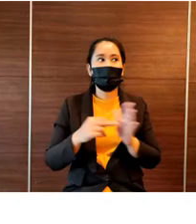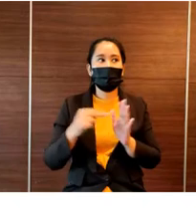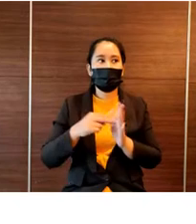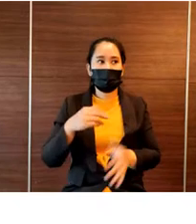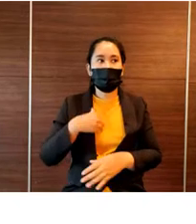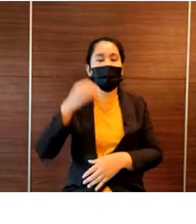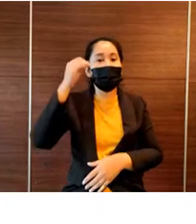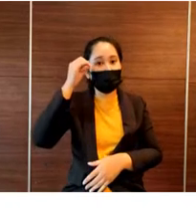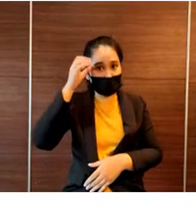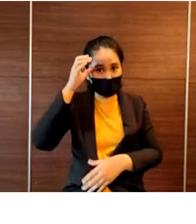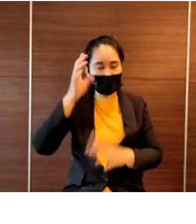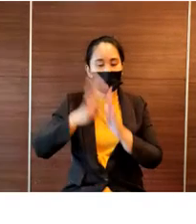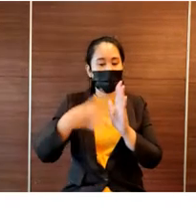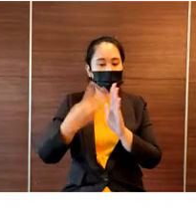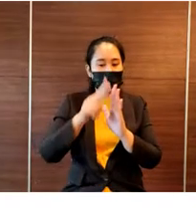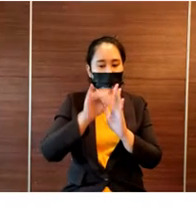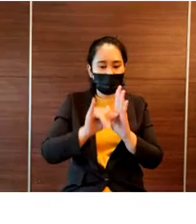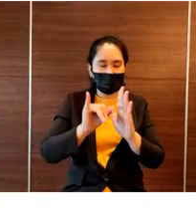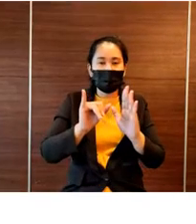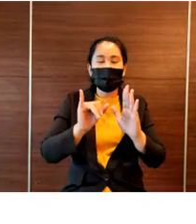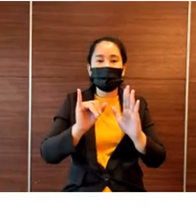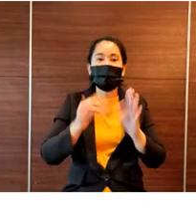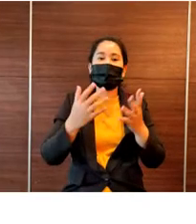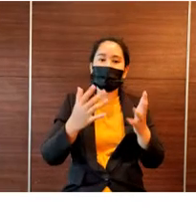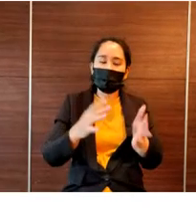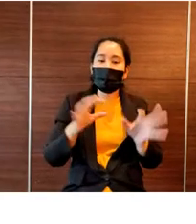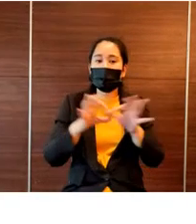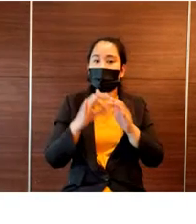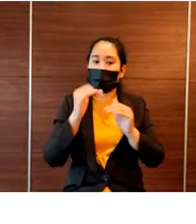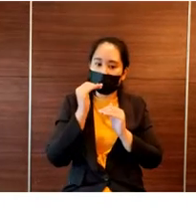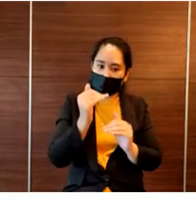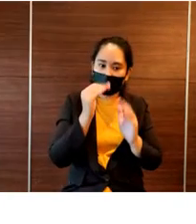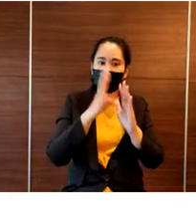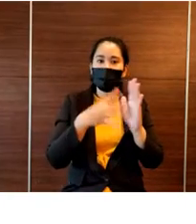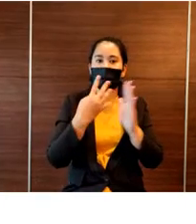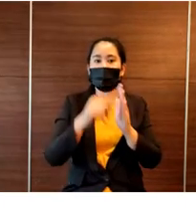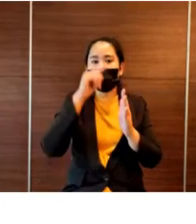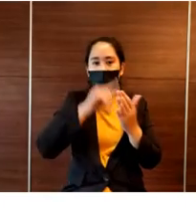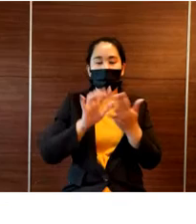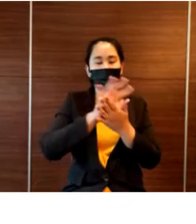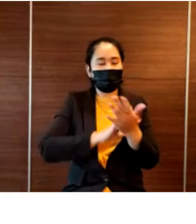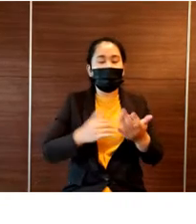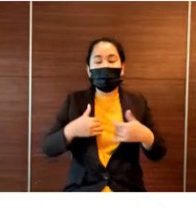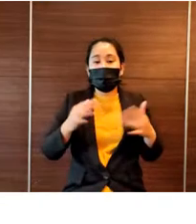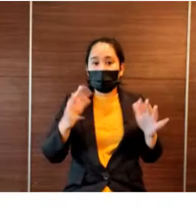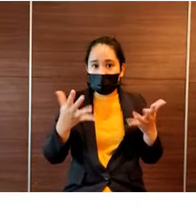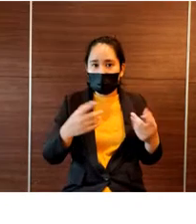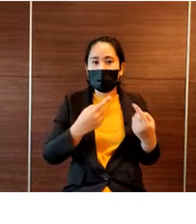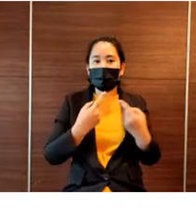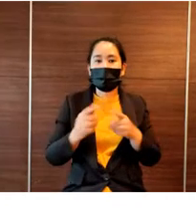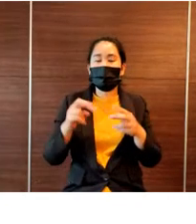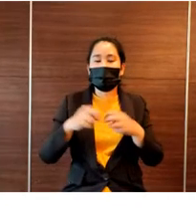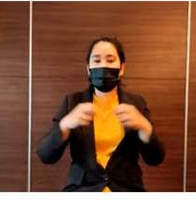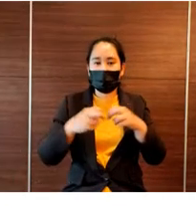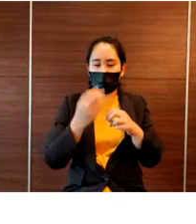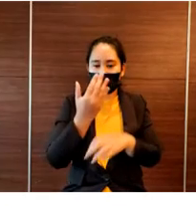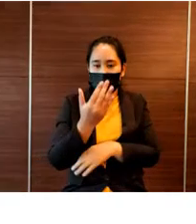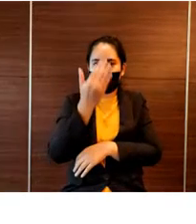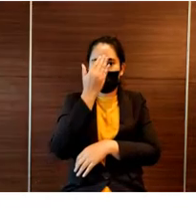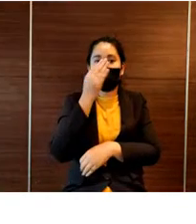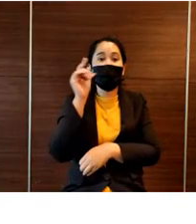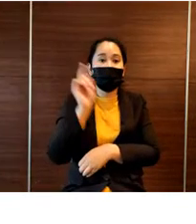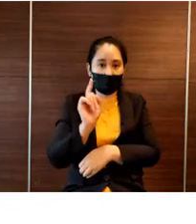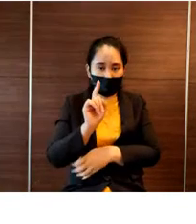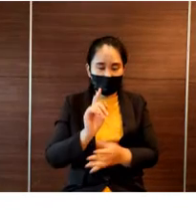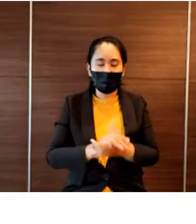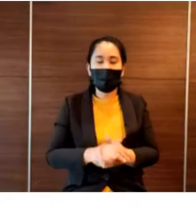รู้ทางด้านนโยบายในการจะกำหนดใดๆของประเทศได้แต่สิ่งที่เราประสบมาก็คือเรารู้สึกว่าเราอย